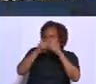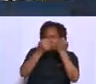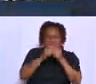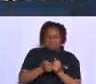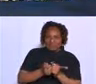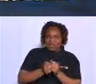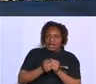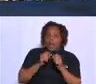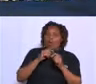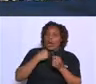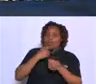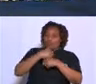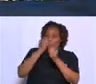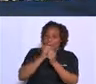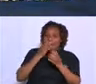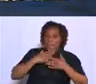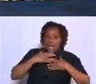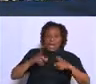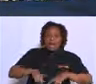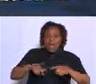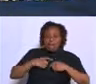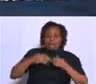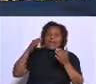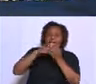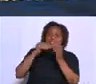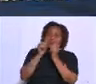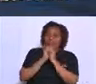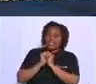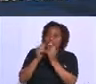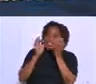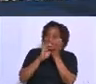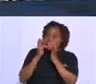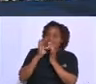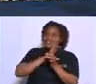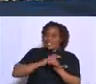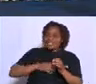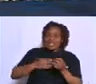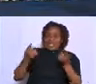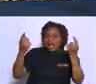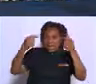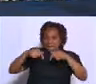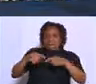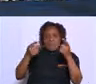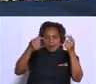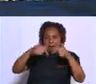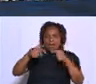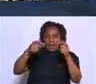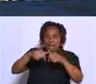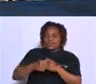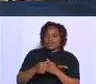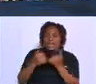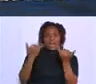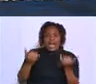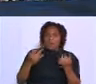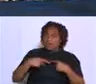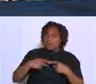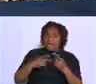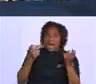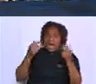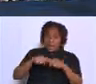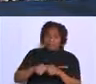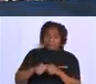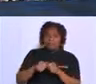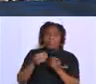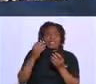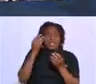nitengeneze maisha yangu na Yesu upya. Njoo hapa mbele sasa. Sogea hapa mbele. Sogea. Just come now and I'm going to be down here praying with